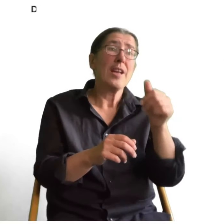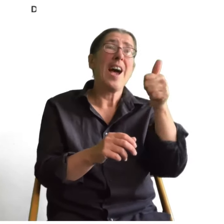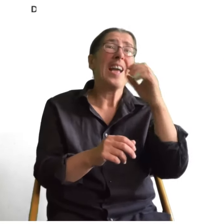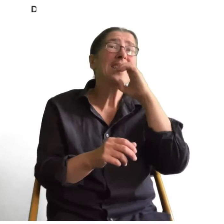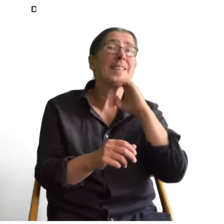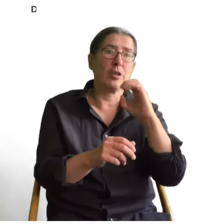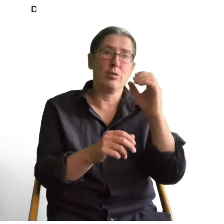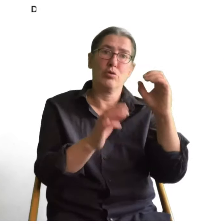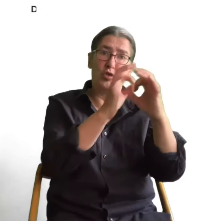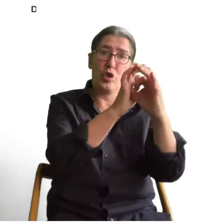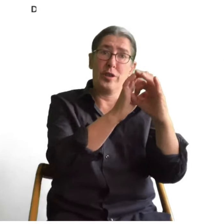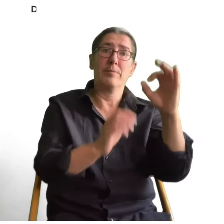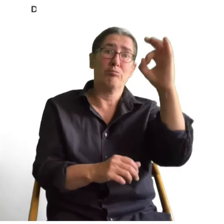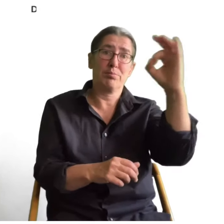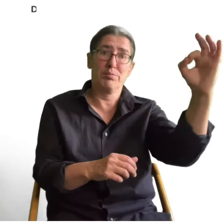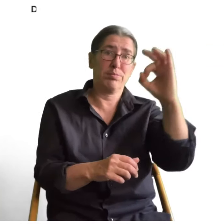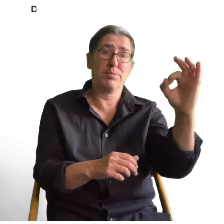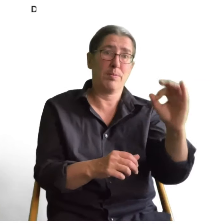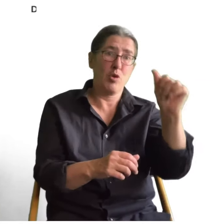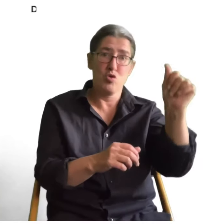100 1-Cent-Stücke.